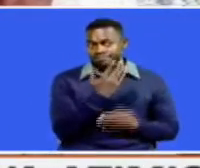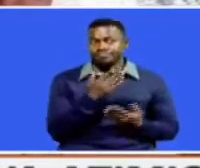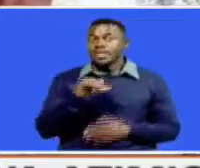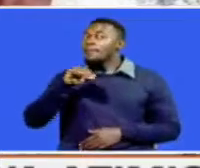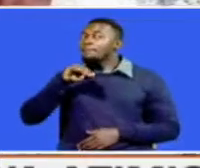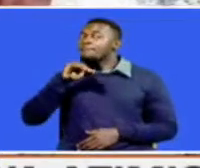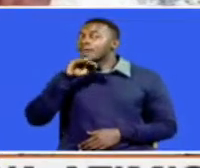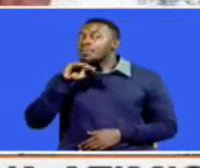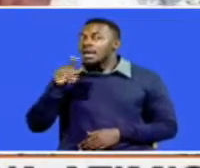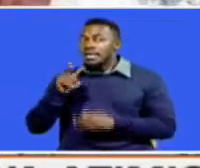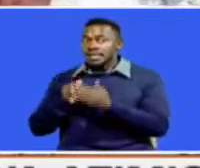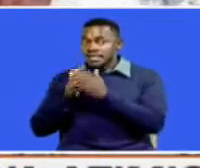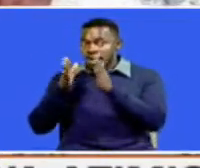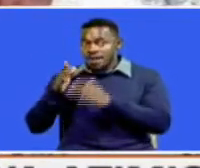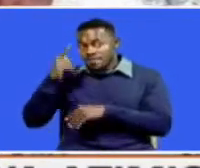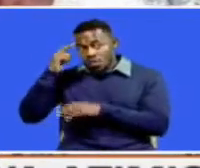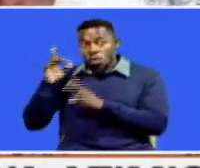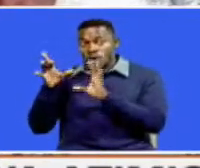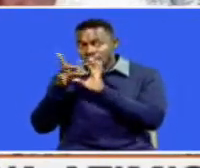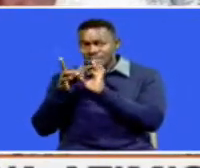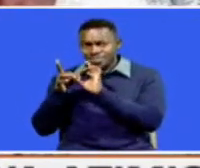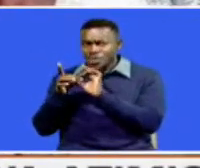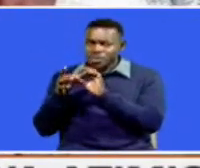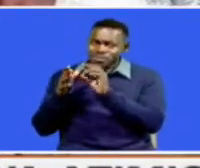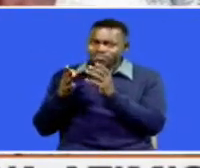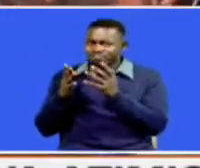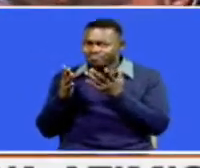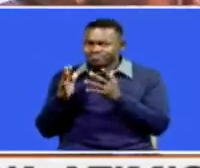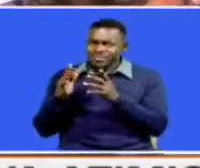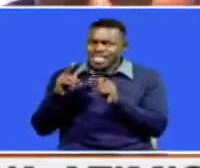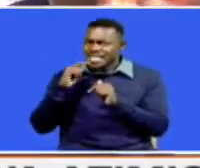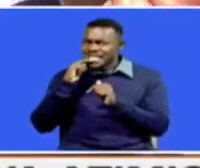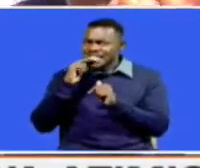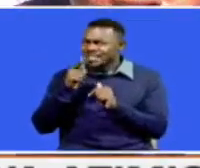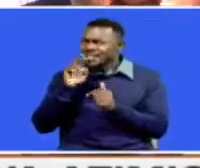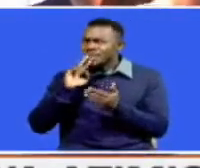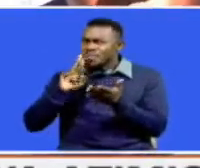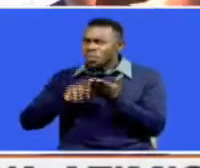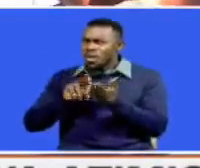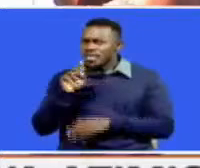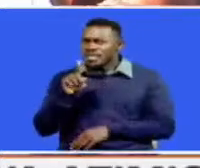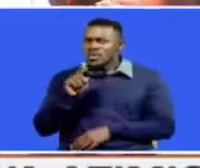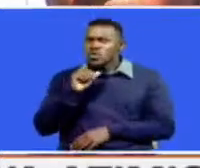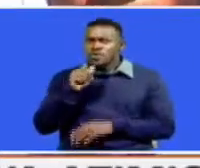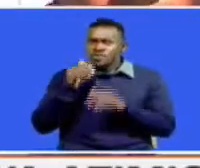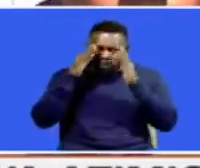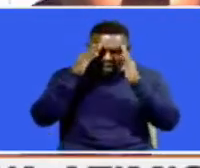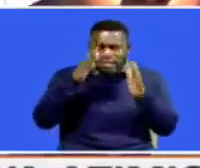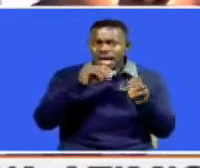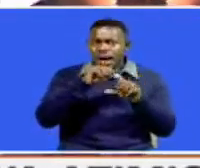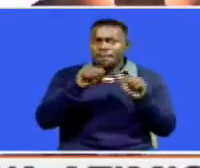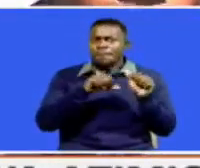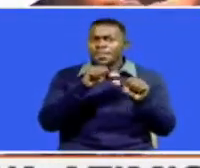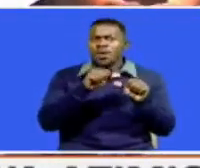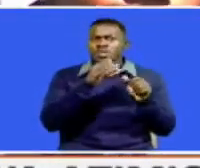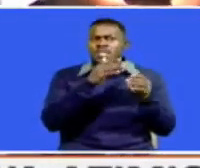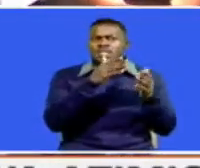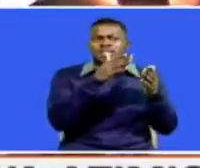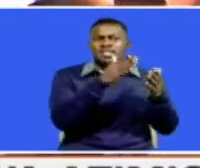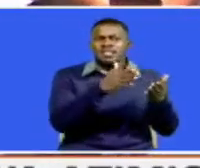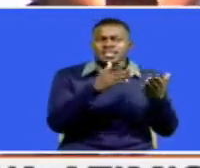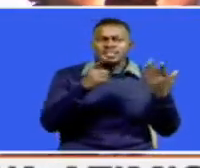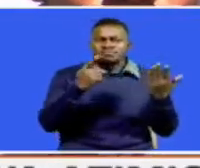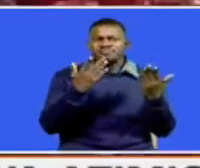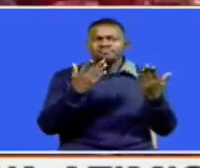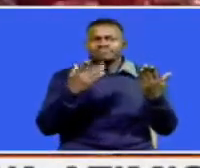Raila Odinga, akionekana kumwagia maji taka ripoti hiyo, akidai ilikosa kuangazia masuala yaliyowafanya Wakenya